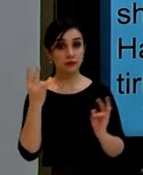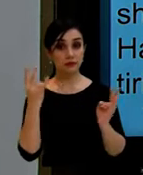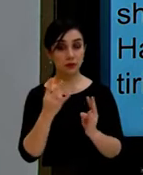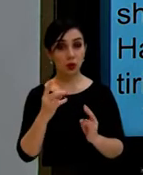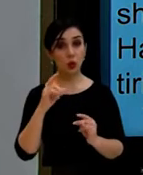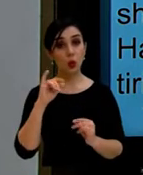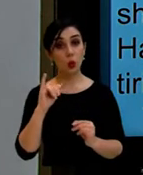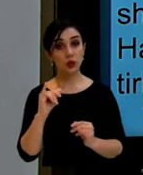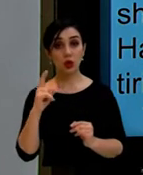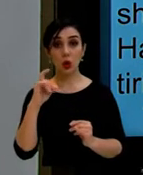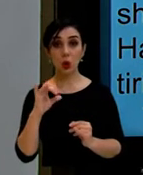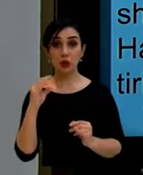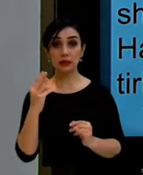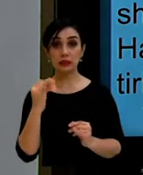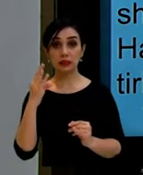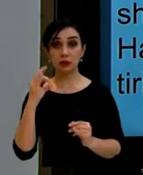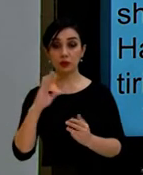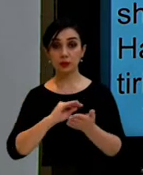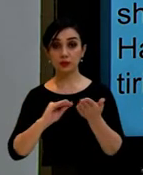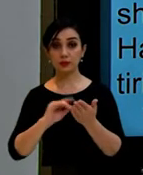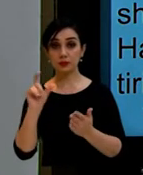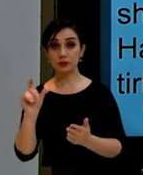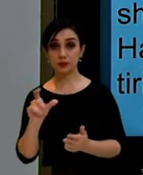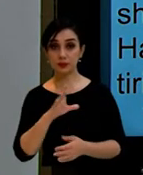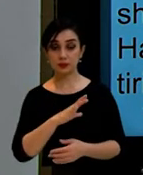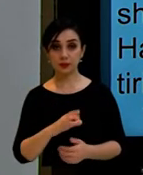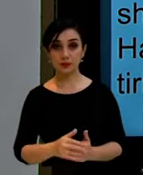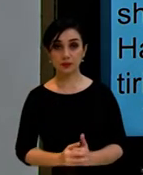O'tkir Hoshimov asaridan olingan parchaga qarang.